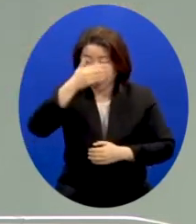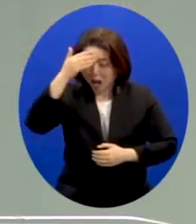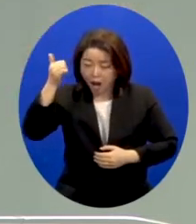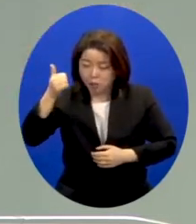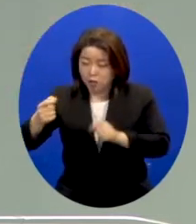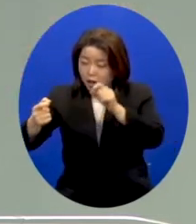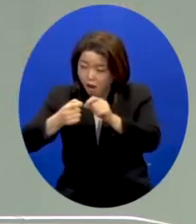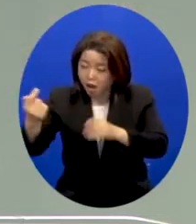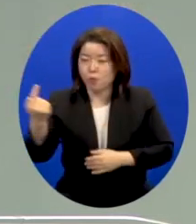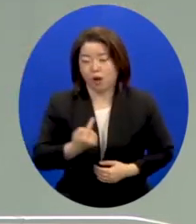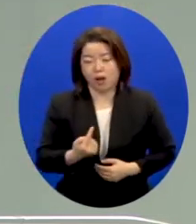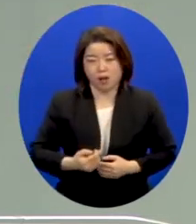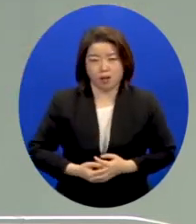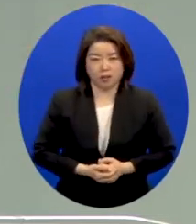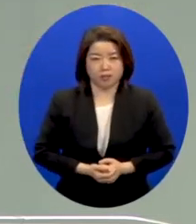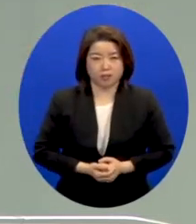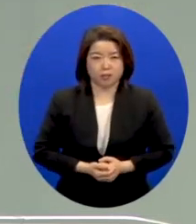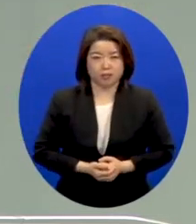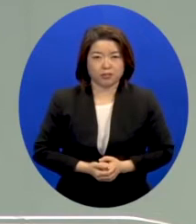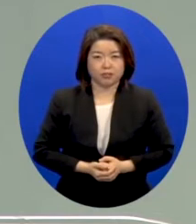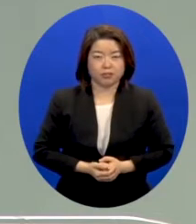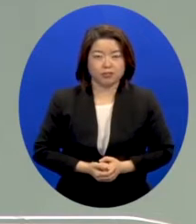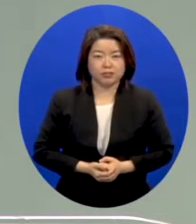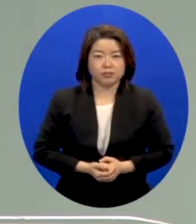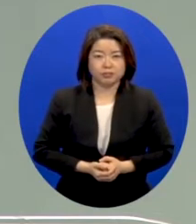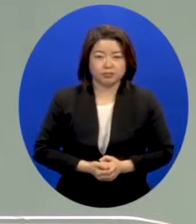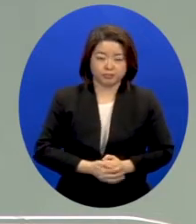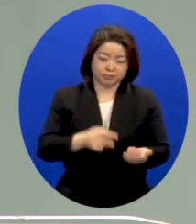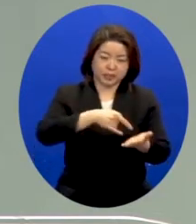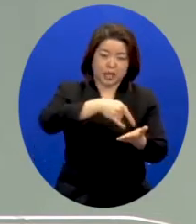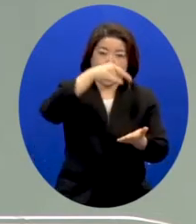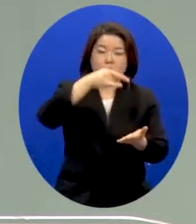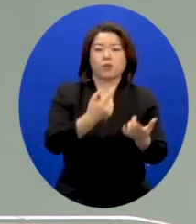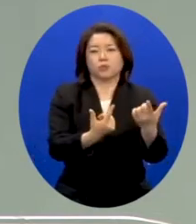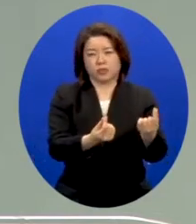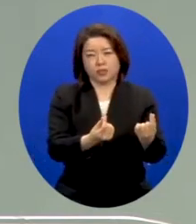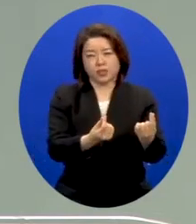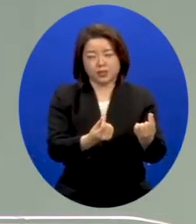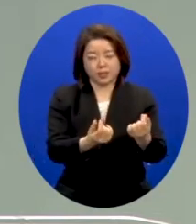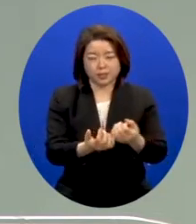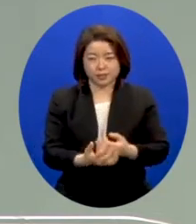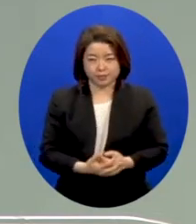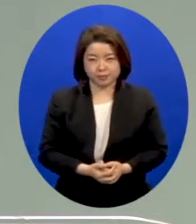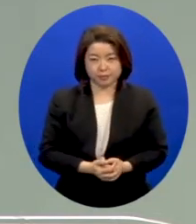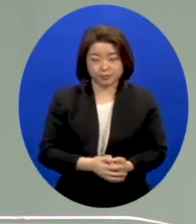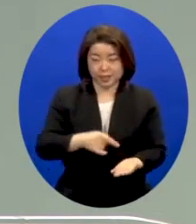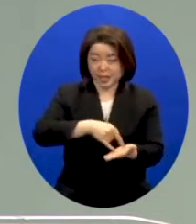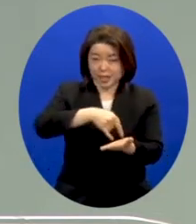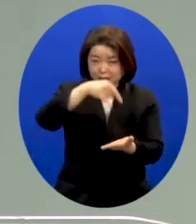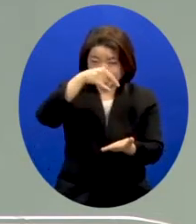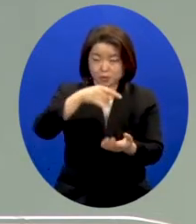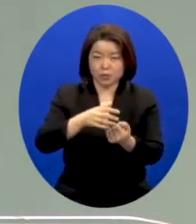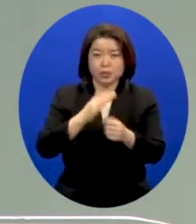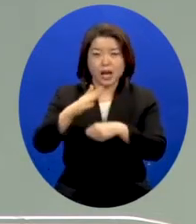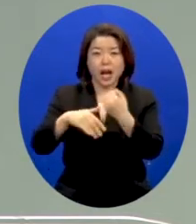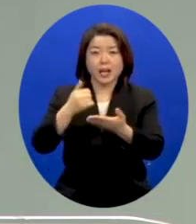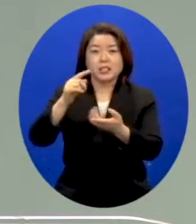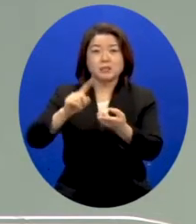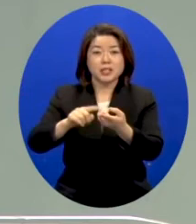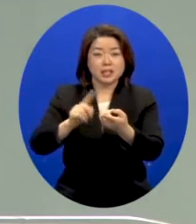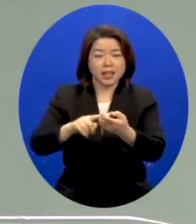다가가는 거죠 에로게 그랬어요 왼쪽은 하나님에 대하여